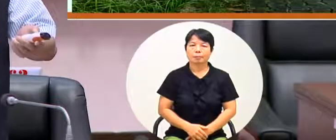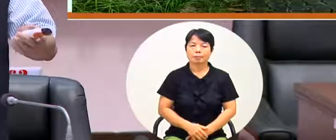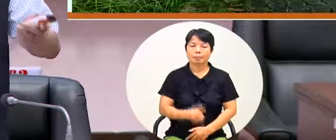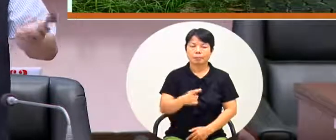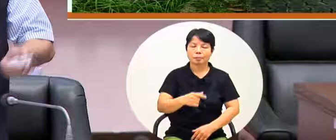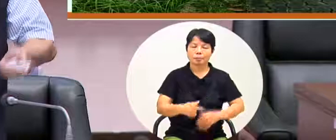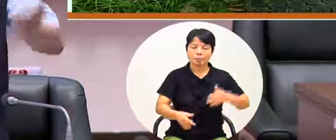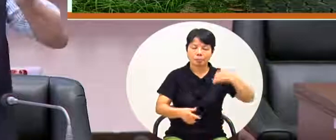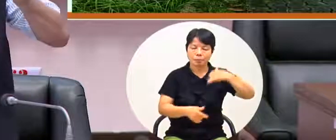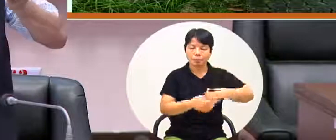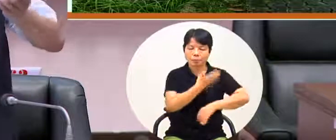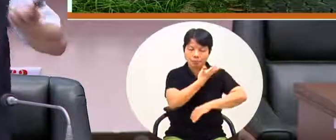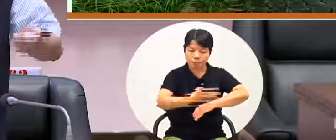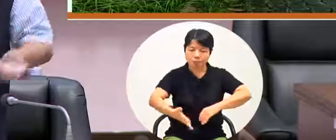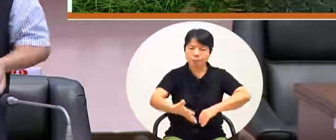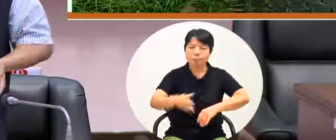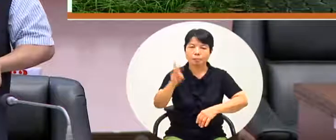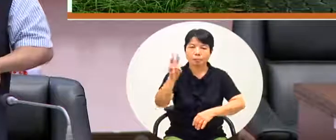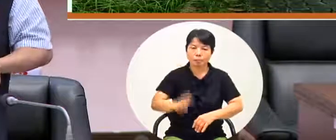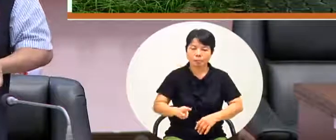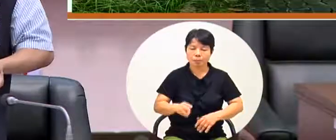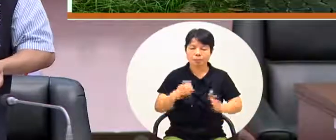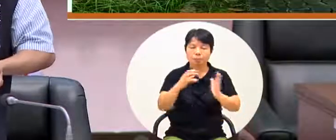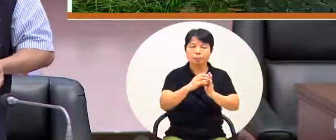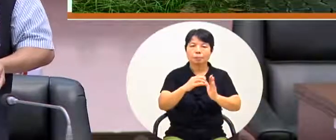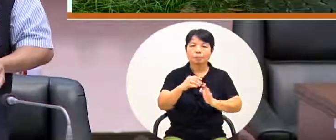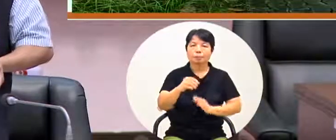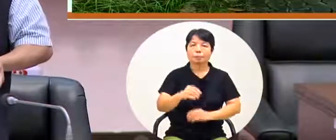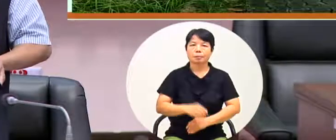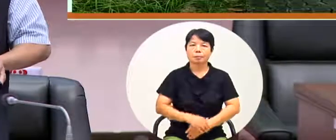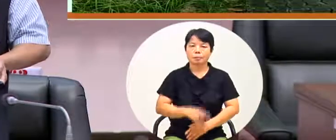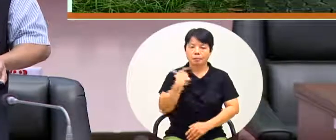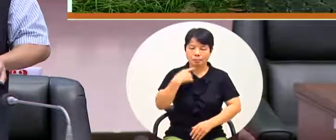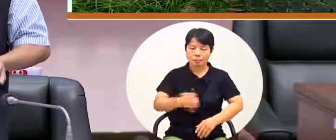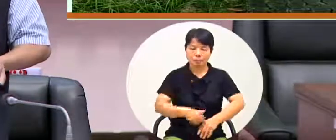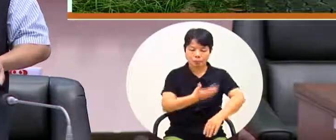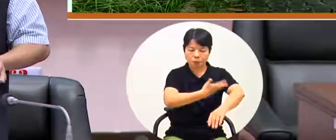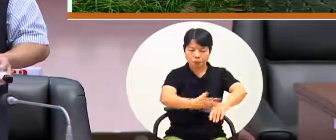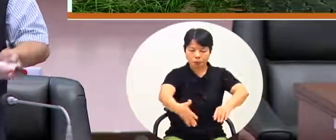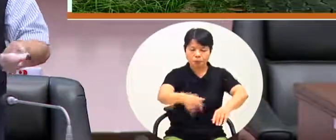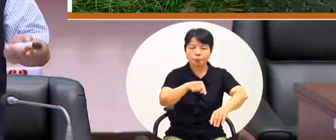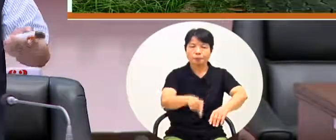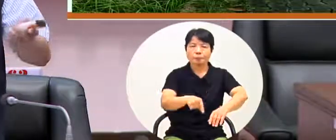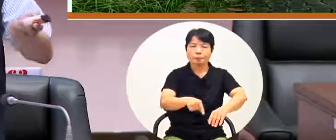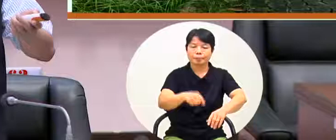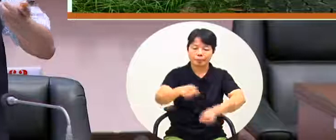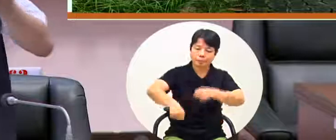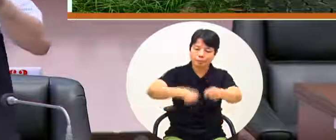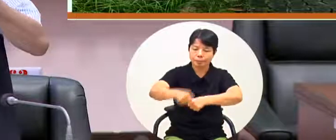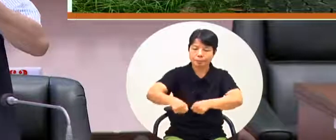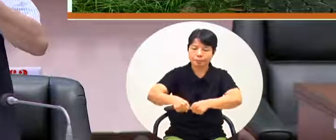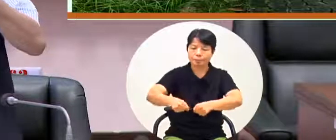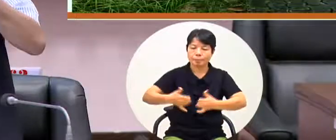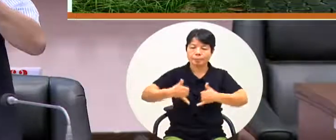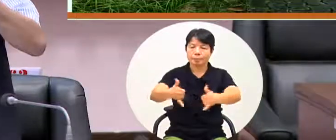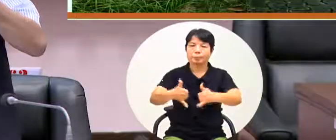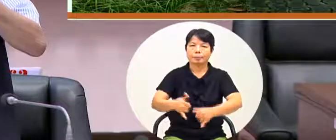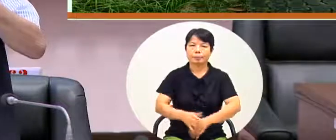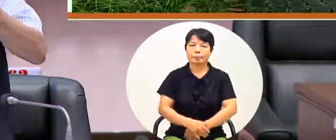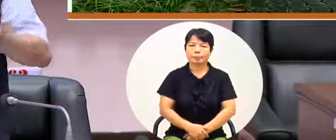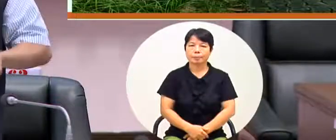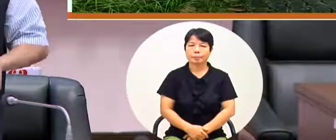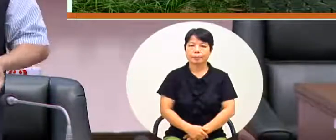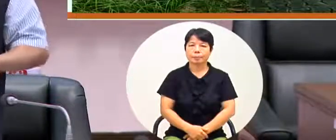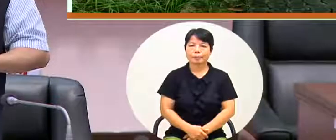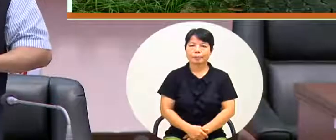河川伫这河川局顶管的这个溪岸顶吼，这条自行车的这个啊步道这个部分吼，是毋是啊？啊，这个